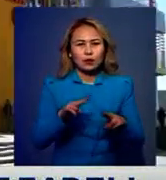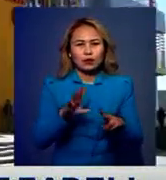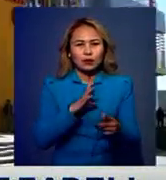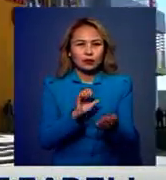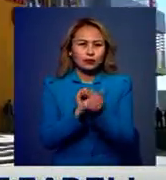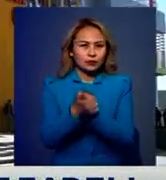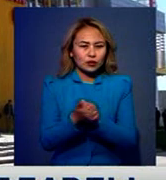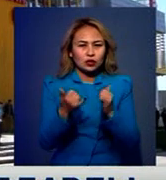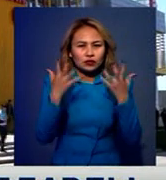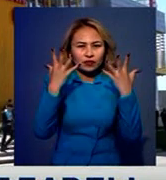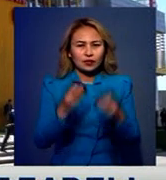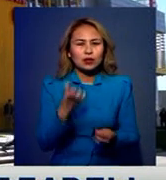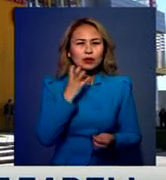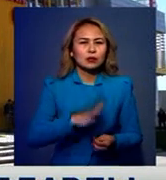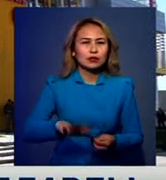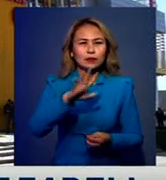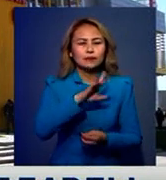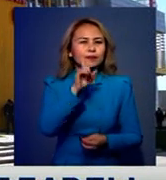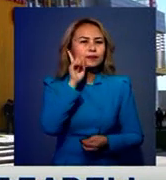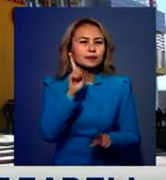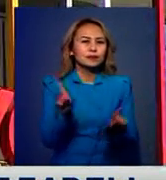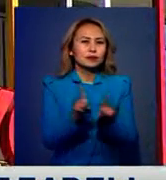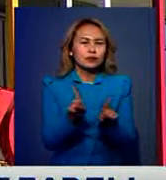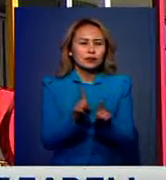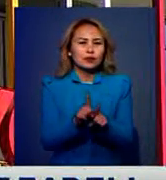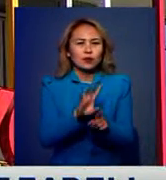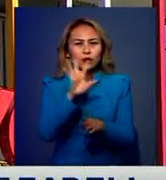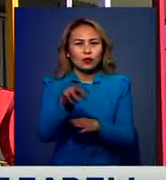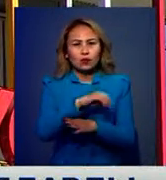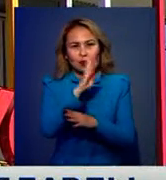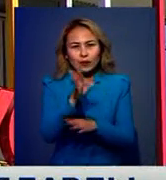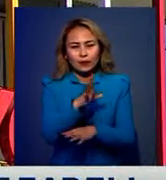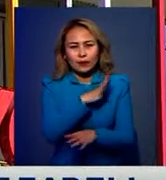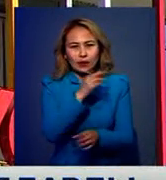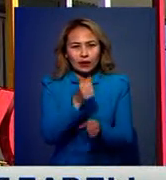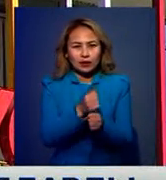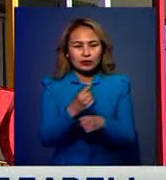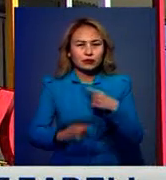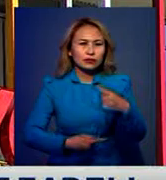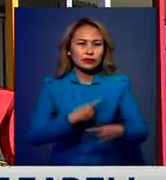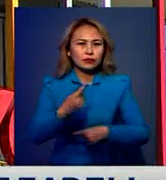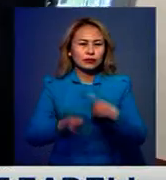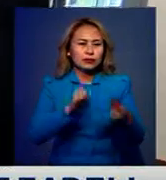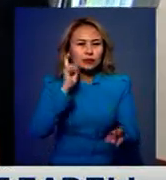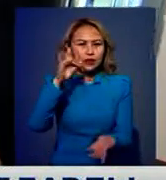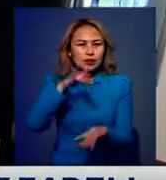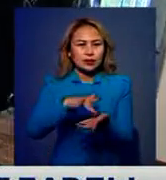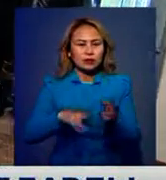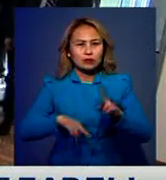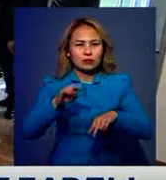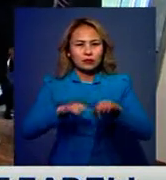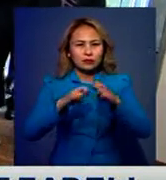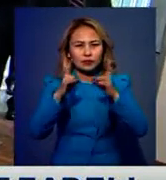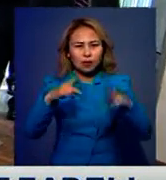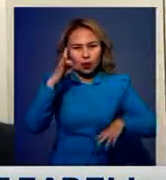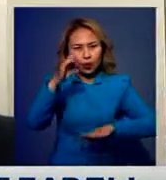келеді. Сыр елінде жалынды жастардың жасындай жарқылдауына да жағдай жасалған. Кейінгі буын өкілдерін арнап, жастар орталығы бой көтерді. Ол